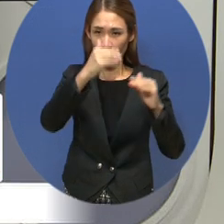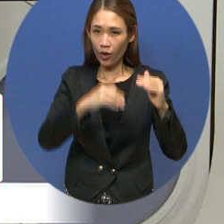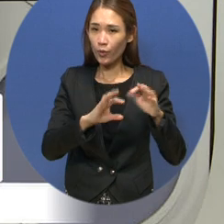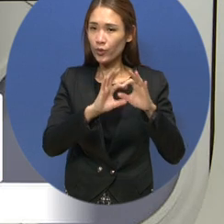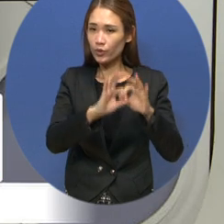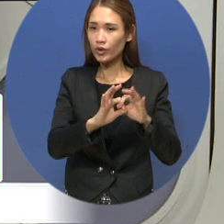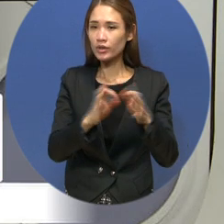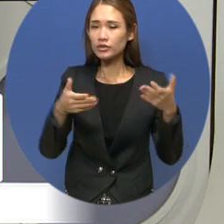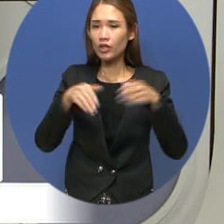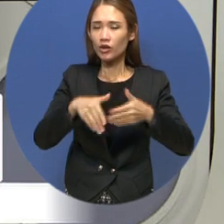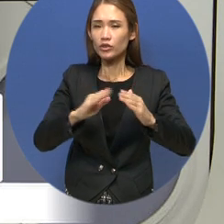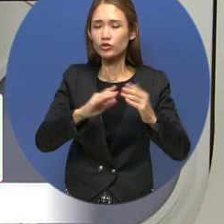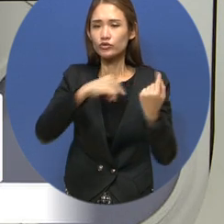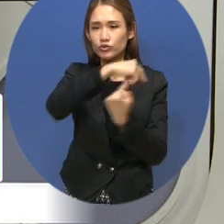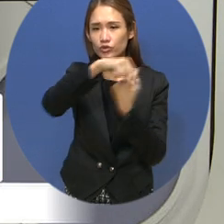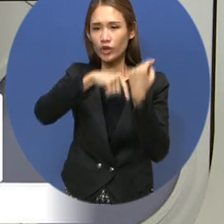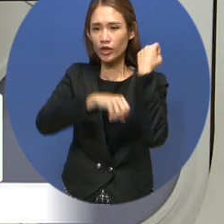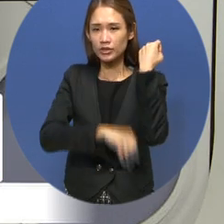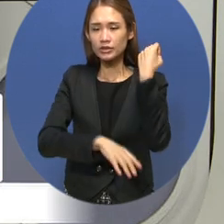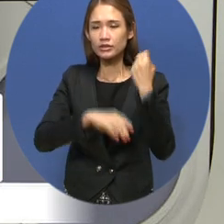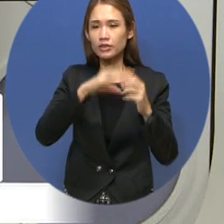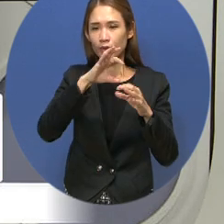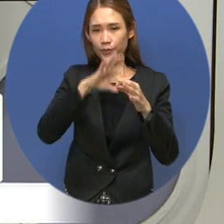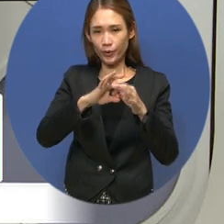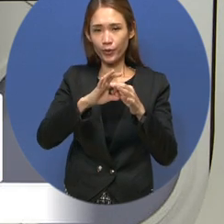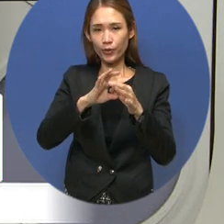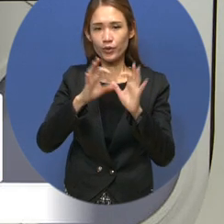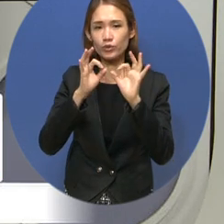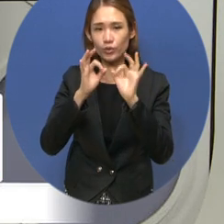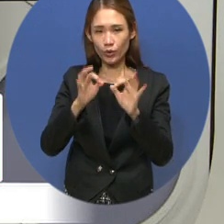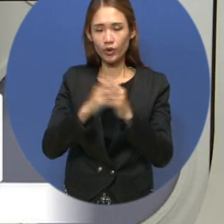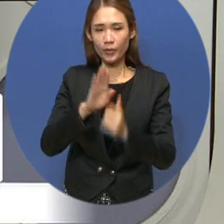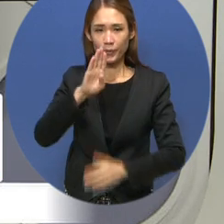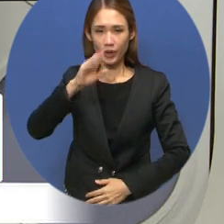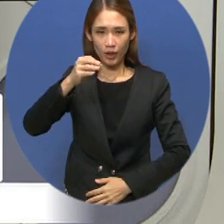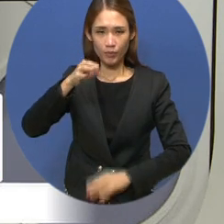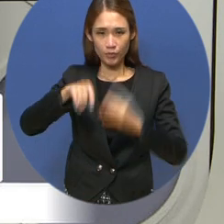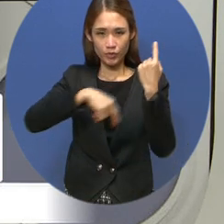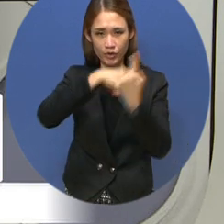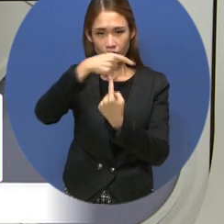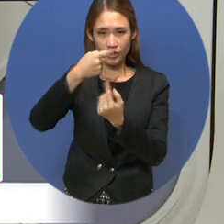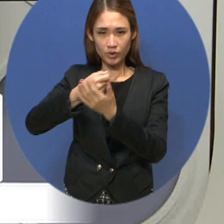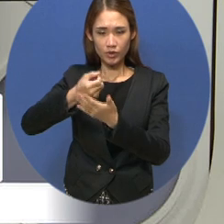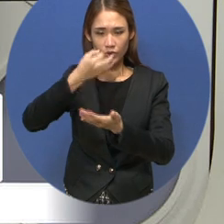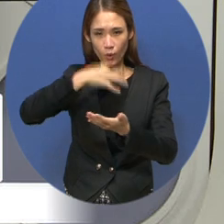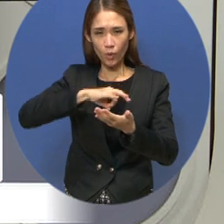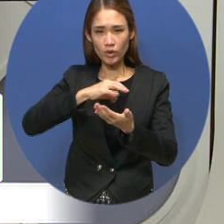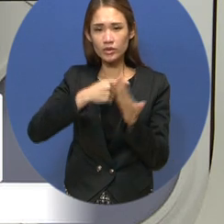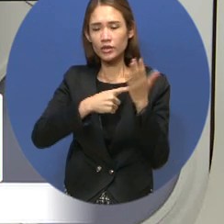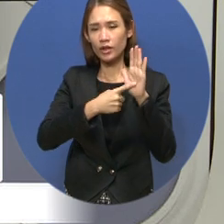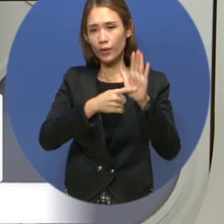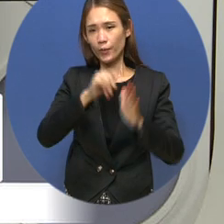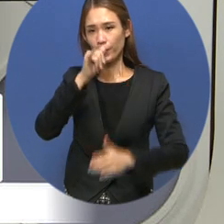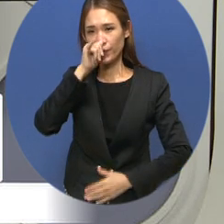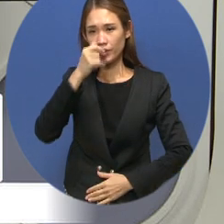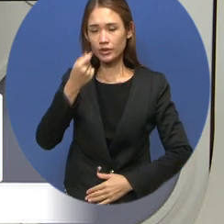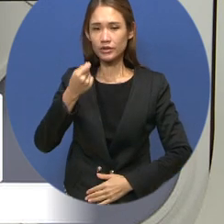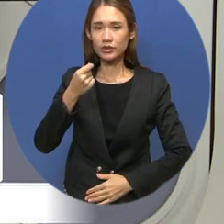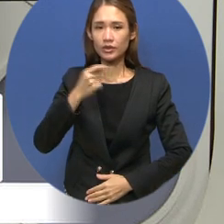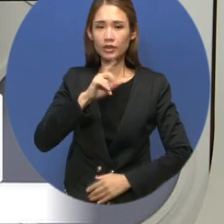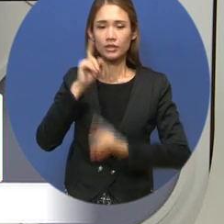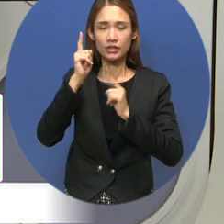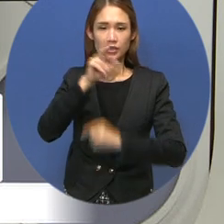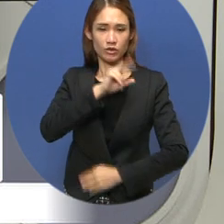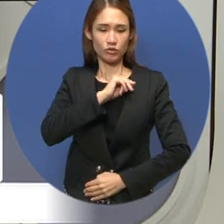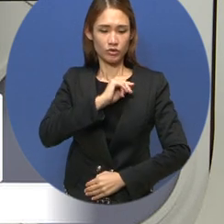설치 운영 근거를 마련함으로써 bf 인증 제도 운영의 효율성을 제고하고자 했는데요 이 의원은